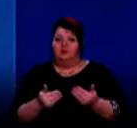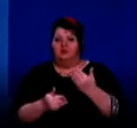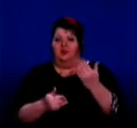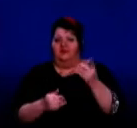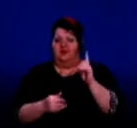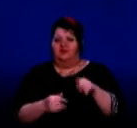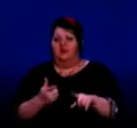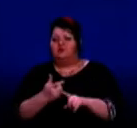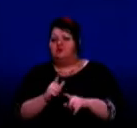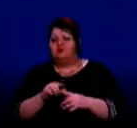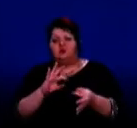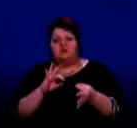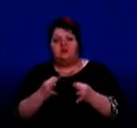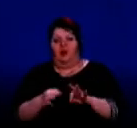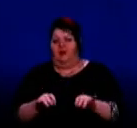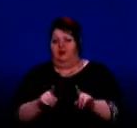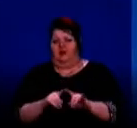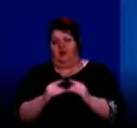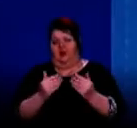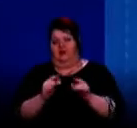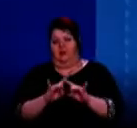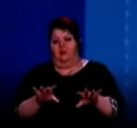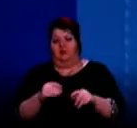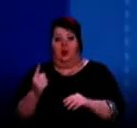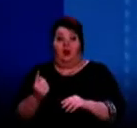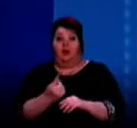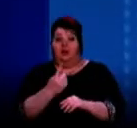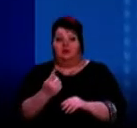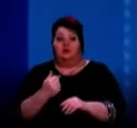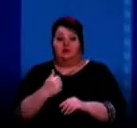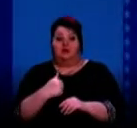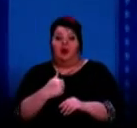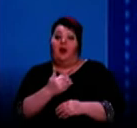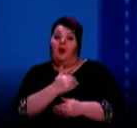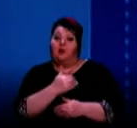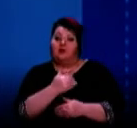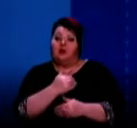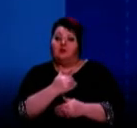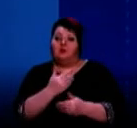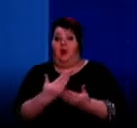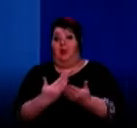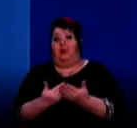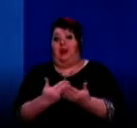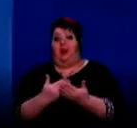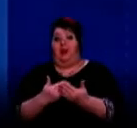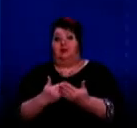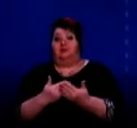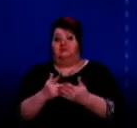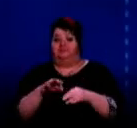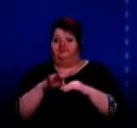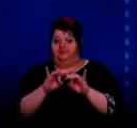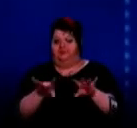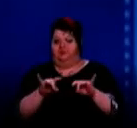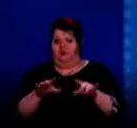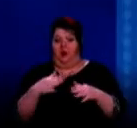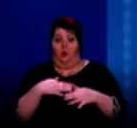дуже складно так вам зараз сказати. Єдине, що я хотілося б, який приклад навести, зараз